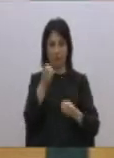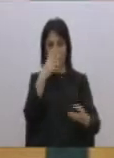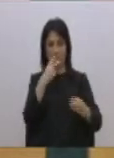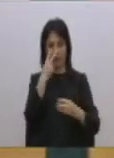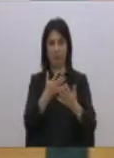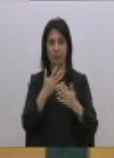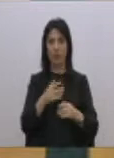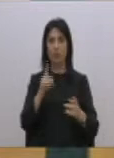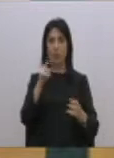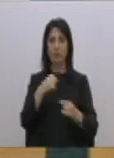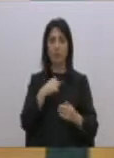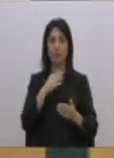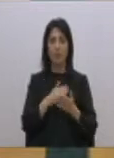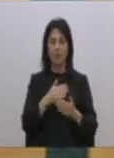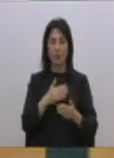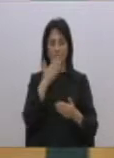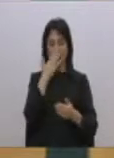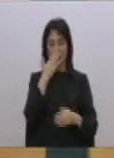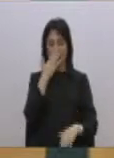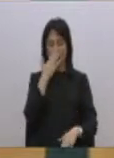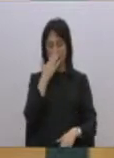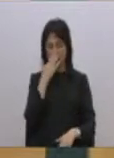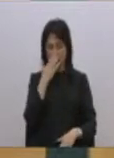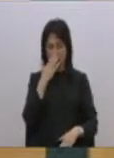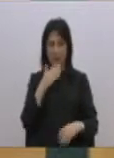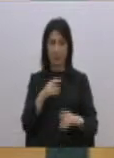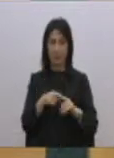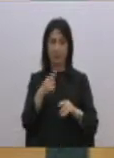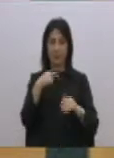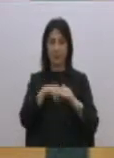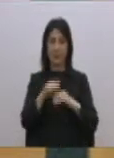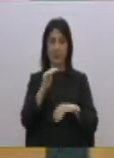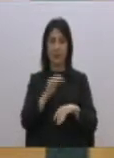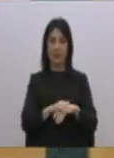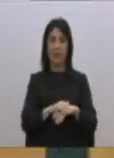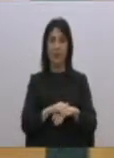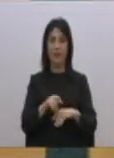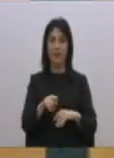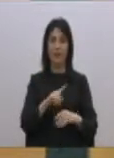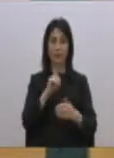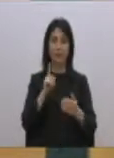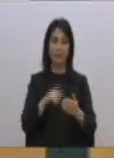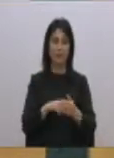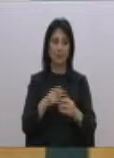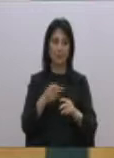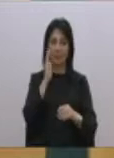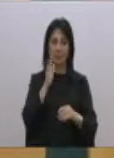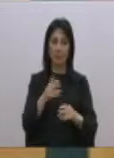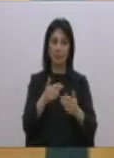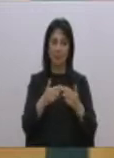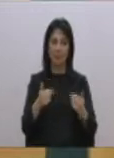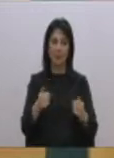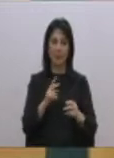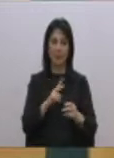და შესაბამისად ჩვენ გვაქვს არგუმენტები და ამ არგუმენტებიდან გამომდინარე ეს საკითხი ამიტომ ვერ იქნება გამინდან ის ჩდება